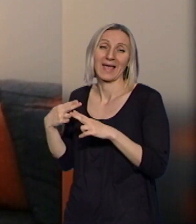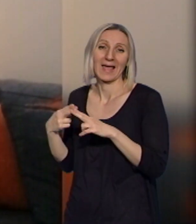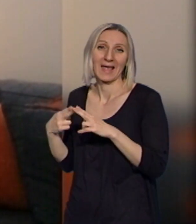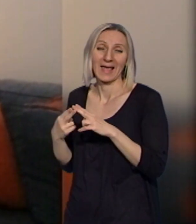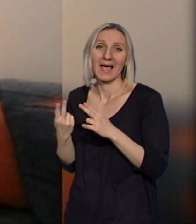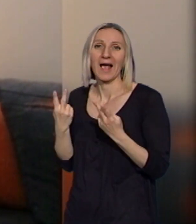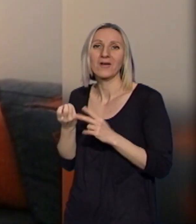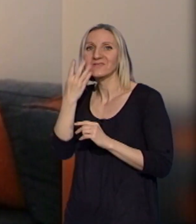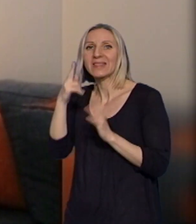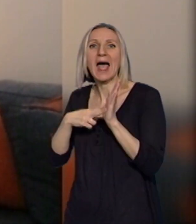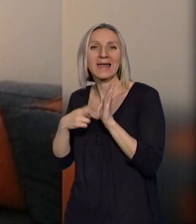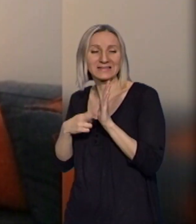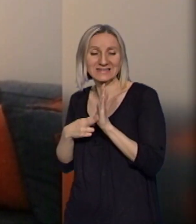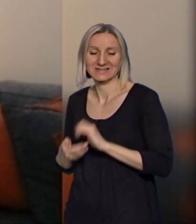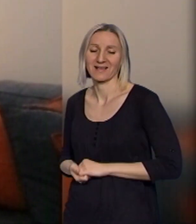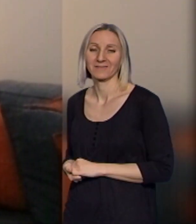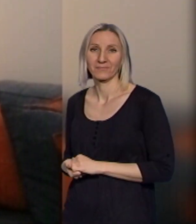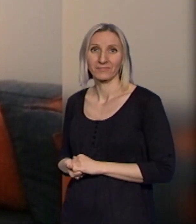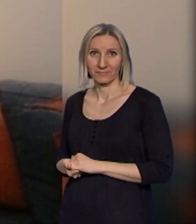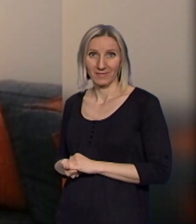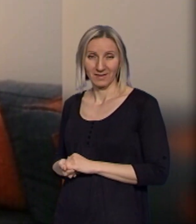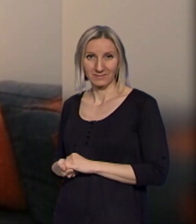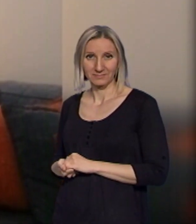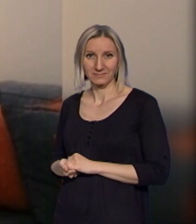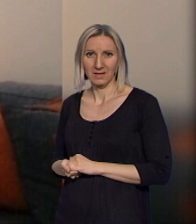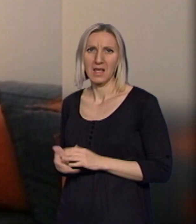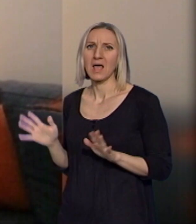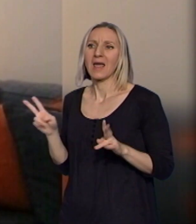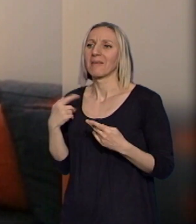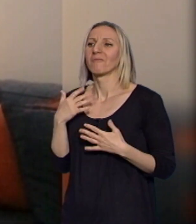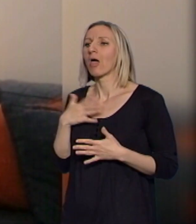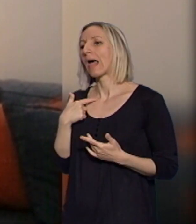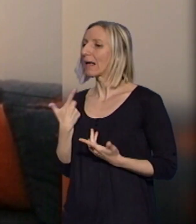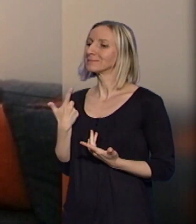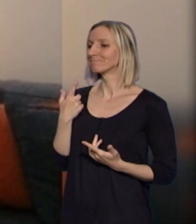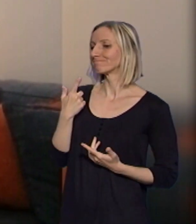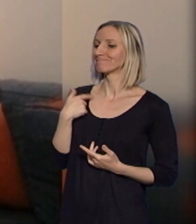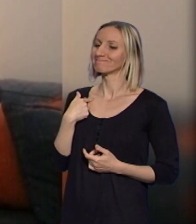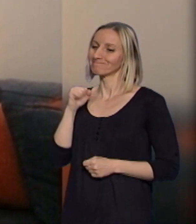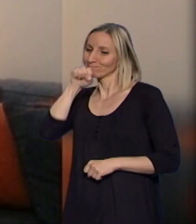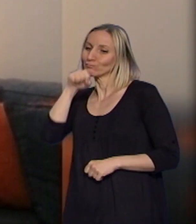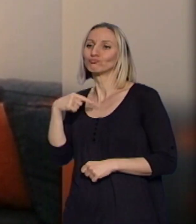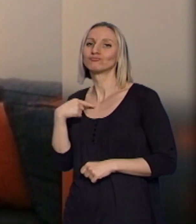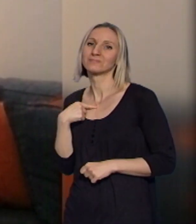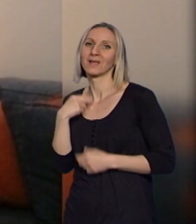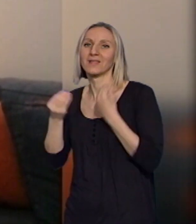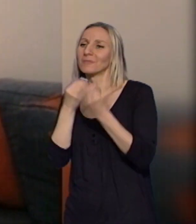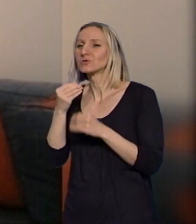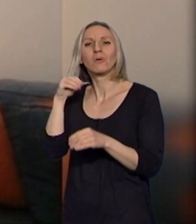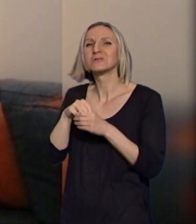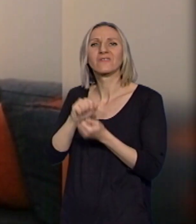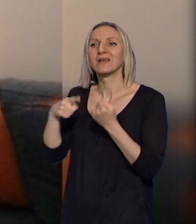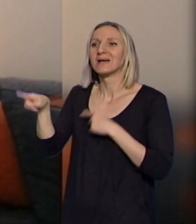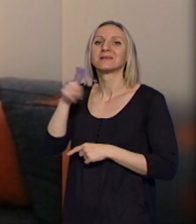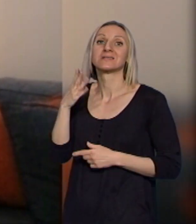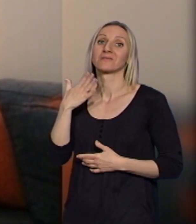Mogu da kažem da ne bih da zvučim subjektivno, ali svi mi nekako volimo da